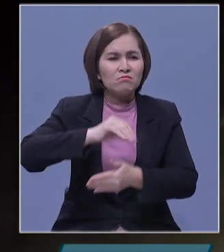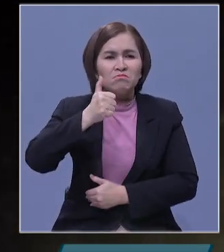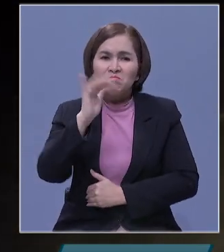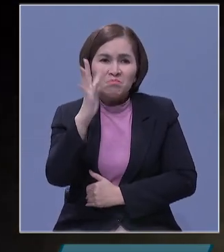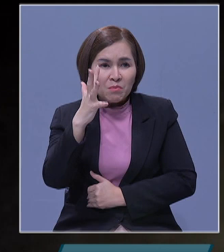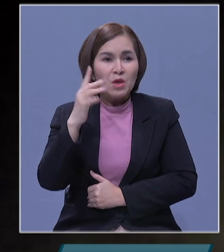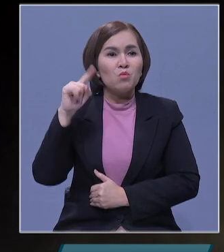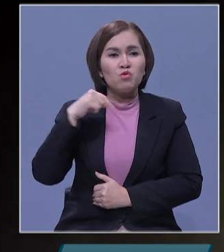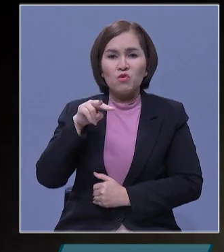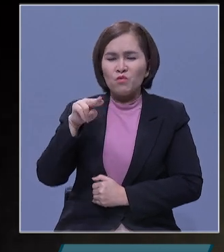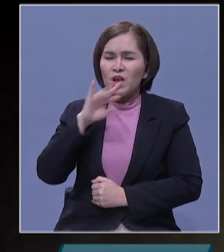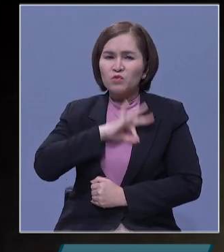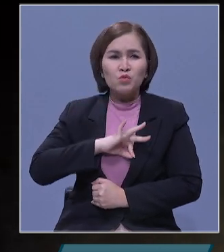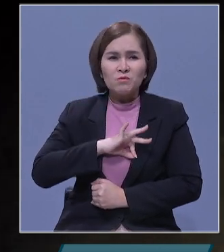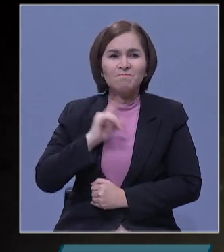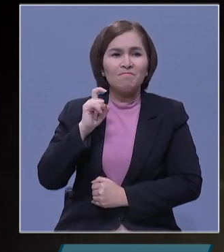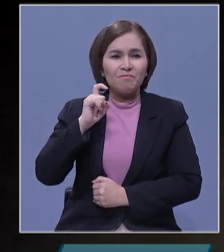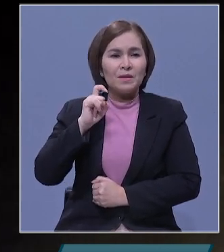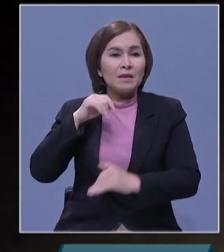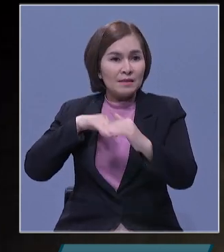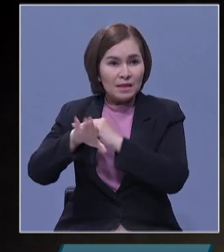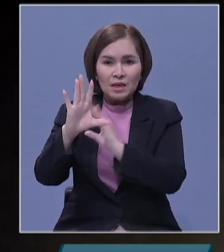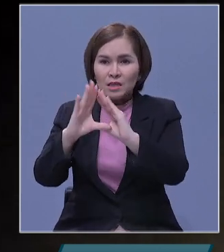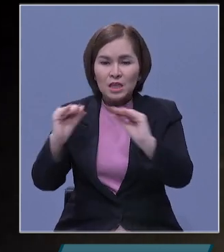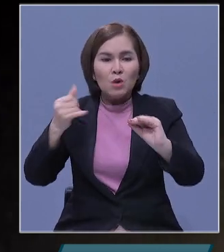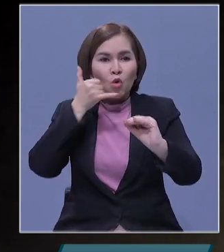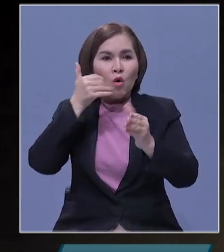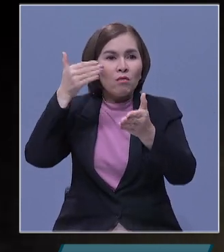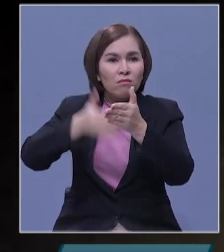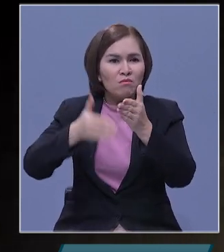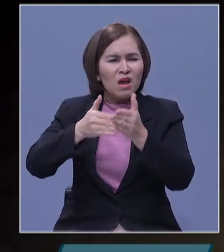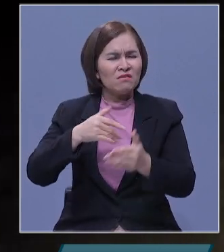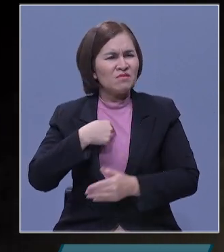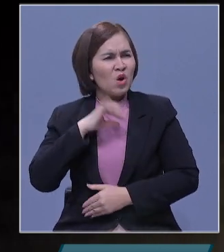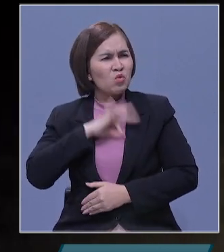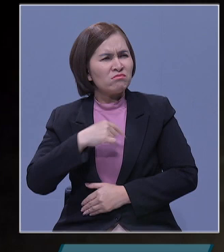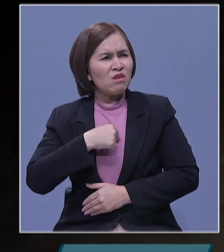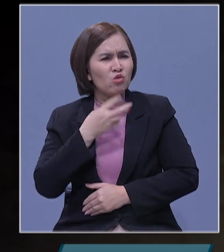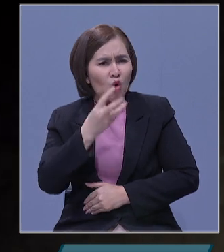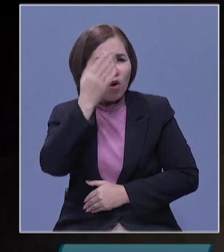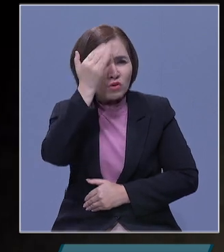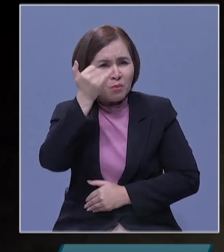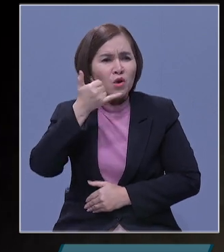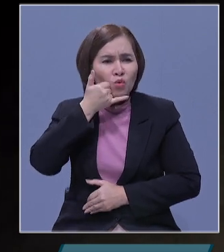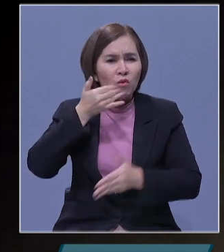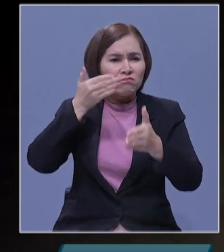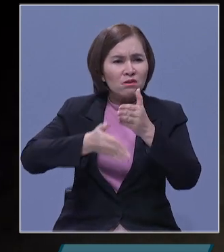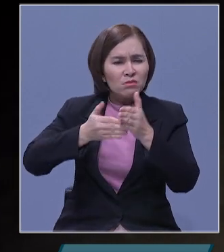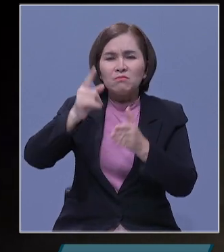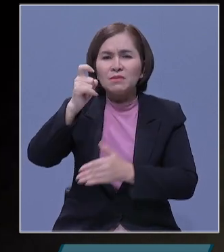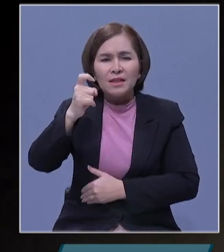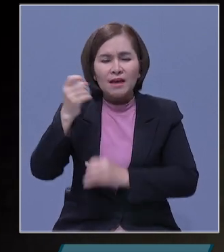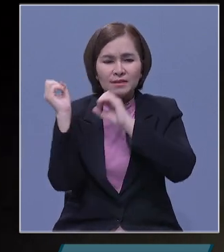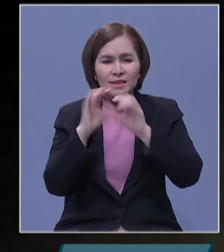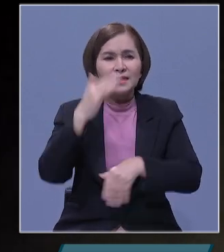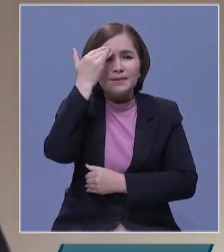จนแฟนสาวหนีออกจากบ้านไปเลยค่ะแล้วก็ติดต่อไม่ได้บอกตัวเองรู้สึกน้อยใจมากทำไมถึงมาติดต่อไม่ได้กันแบบนี้ทิ้งกัน